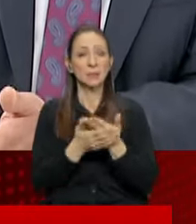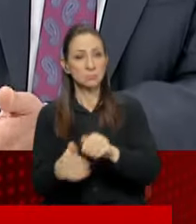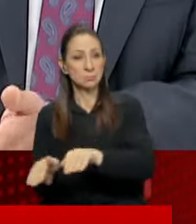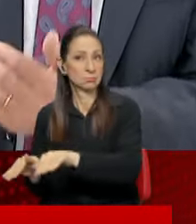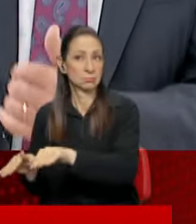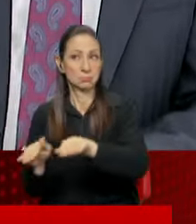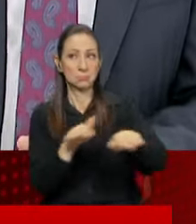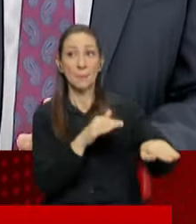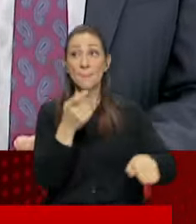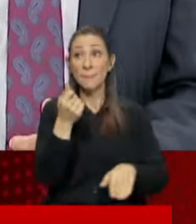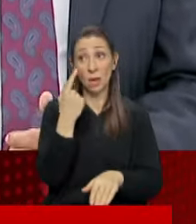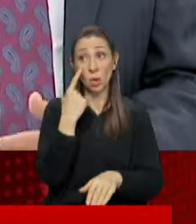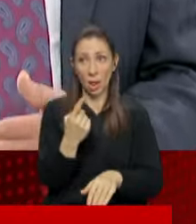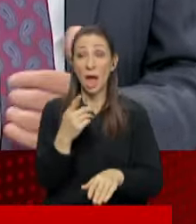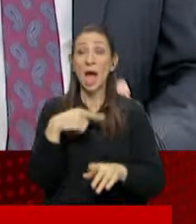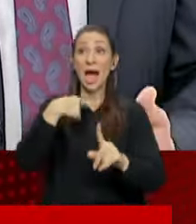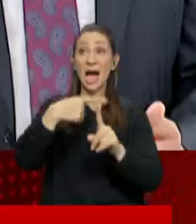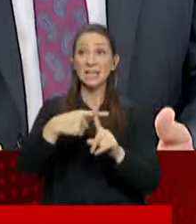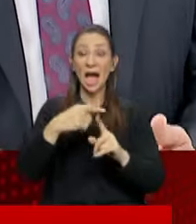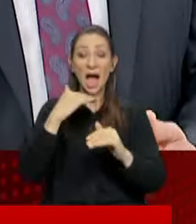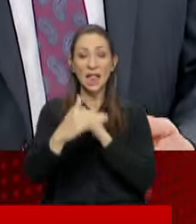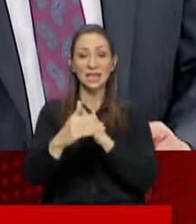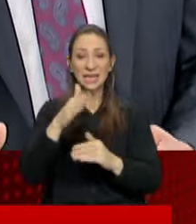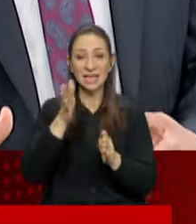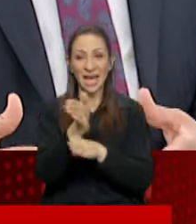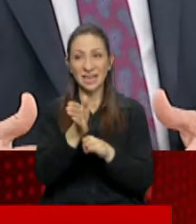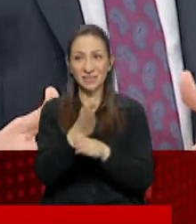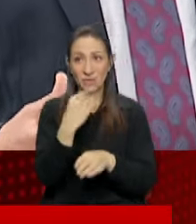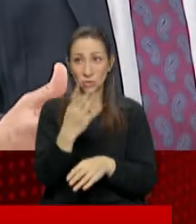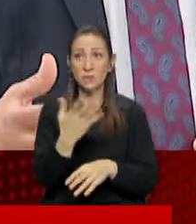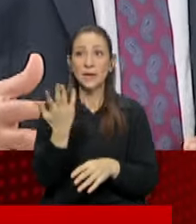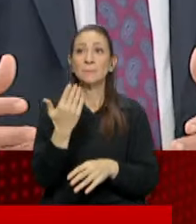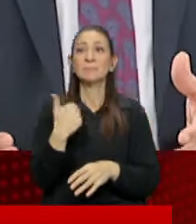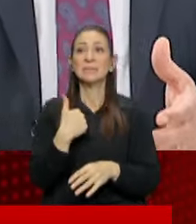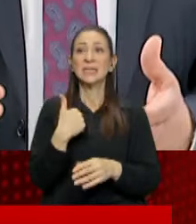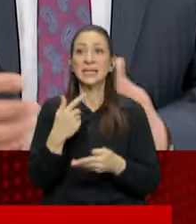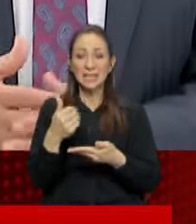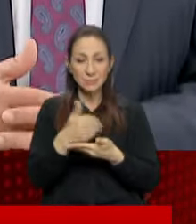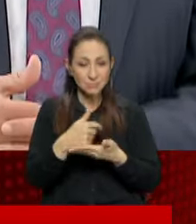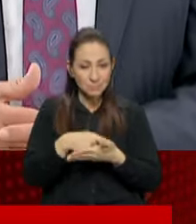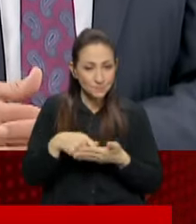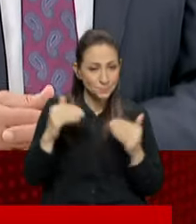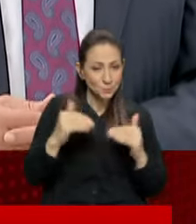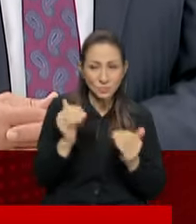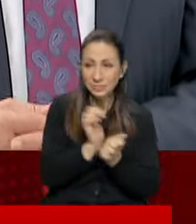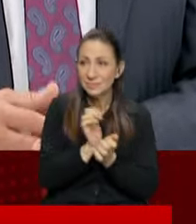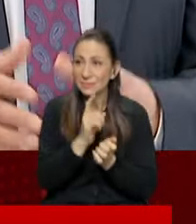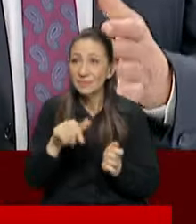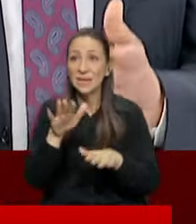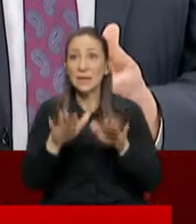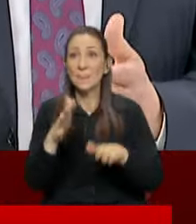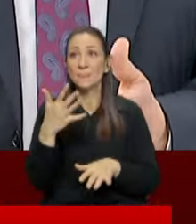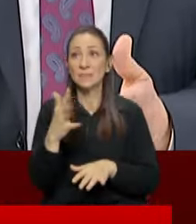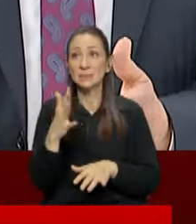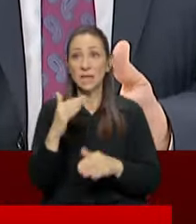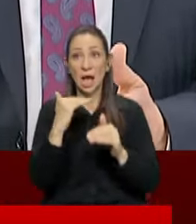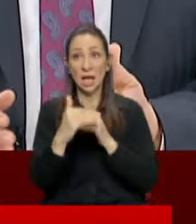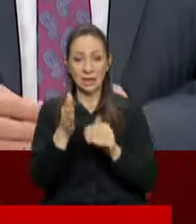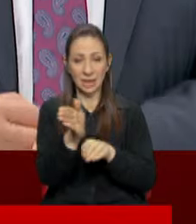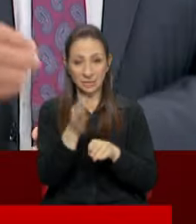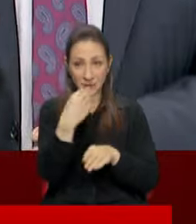parası olarak. Ayrıca halk kart veriyoruz. Yani biz geliri düşük olan ailelere yaklaşık 5000 halk kart